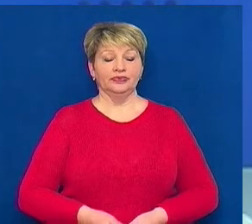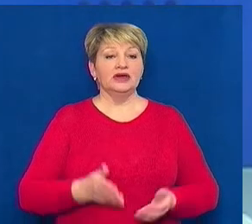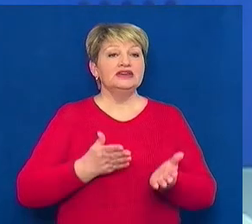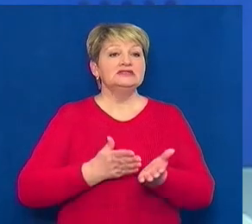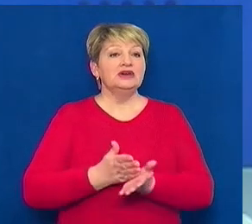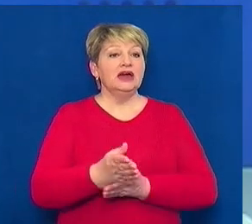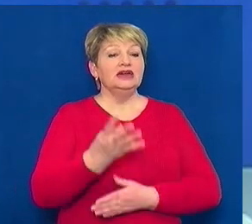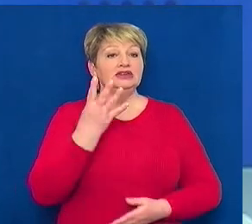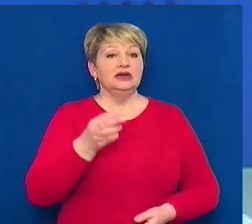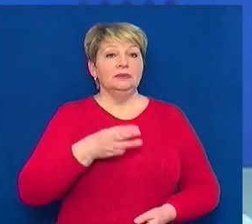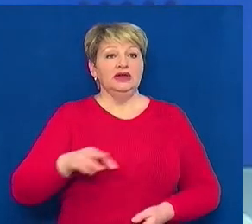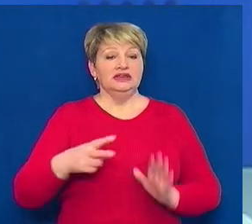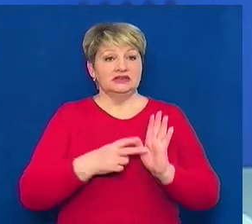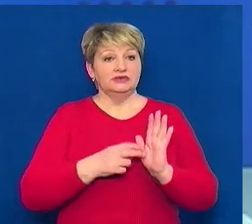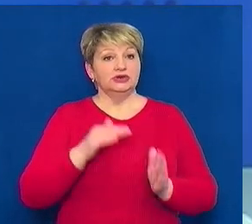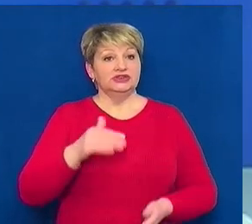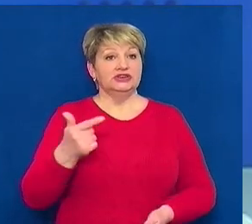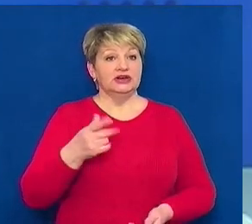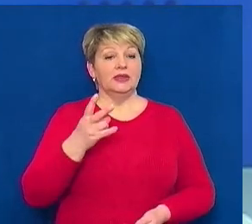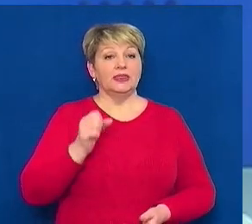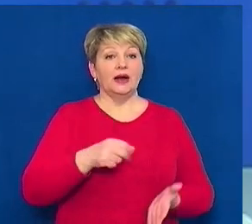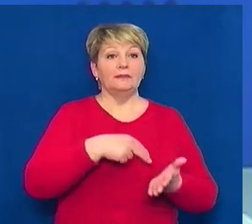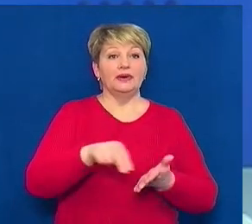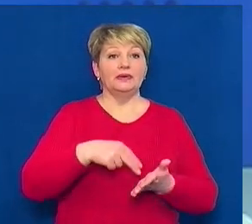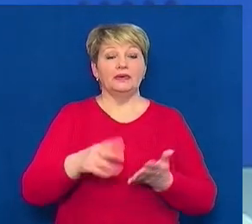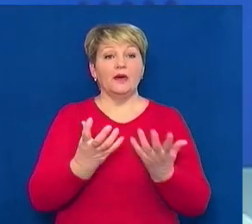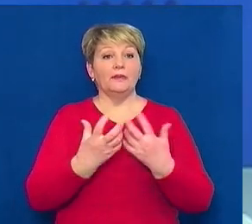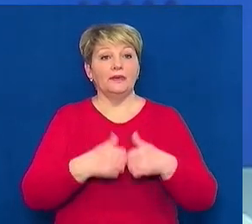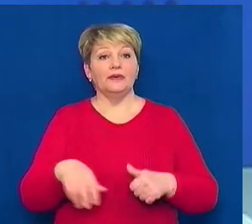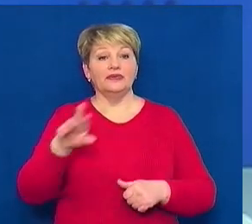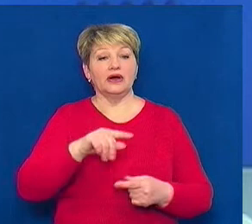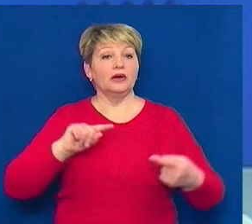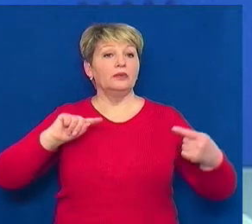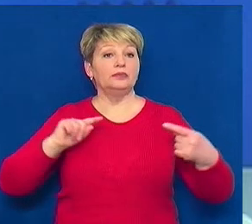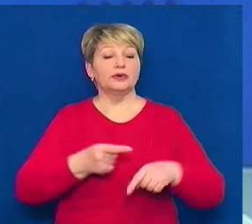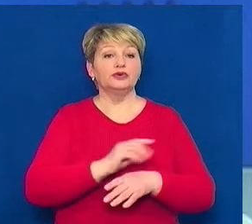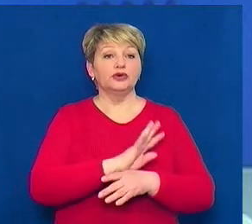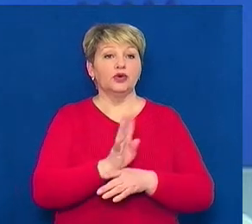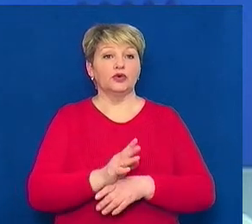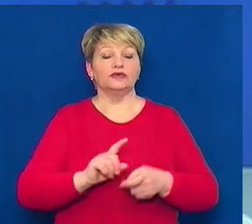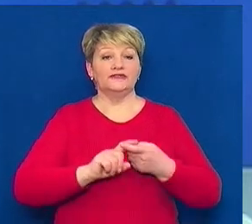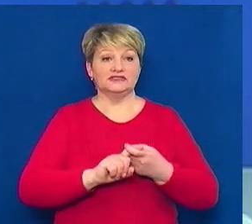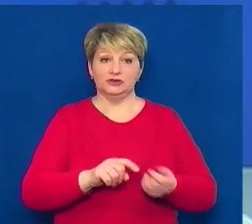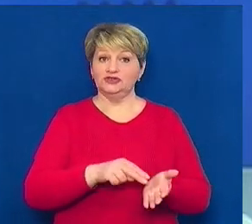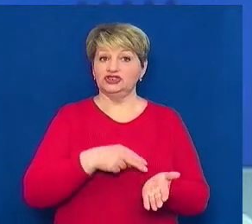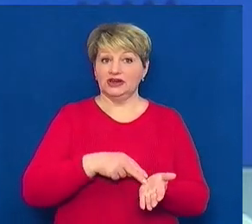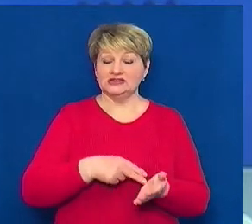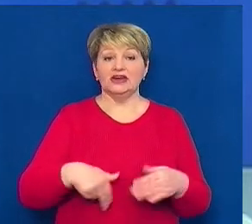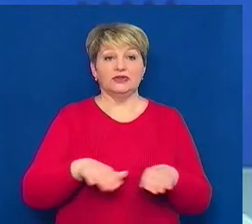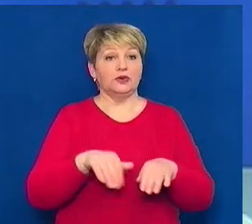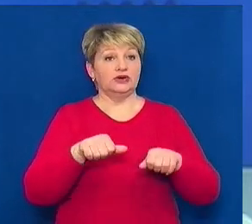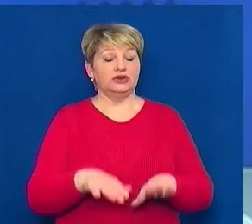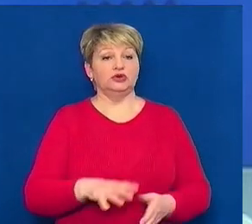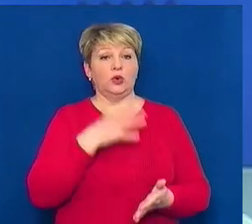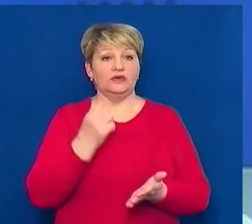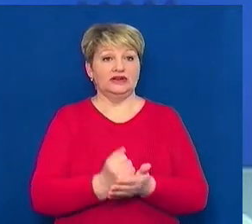Спрямувати 4 мільйони 700 тисяч гривень на придбання приладів для протидії коронавірусу в Черкасах. Таке рішення ухвалили сьогодні